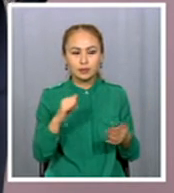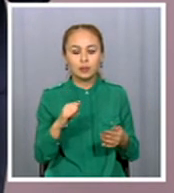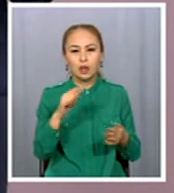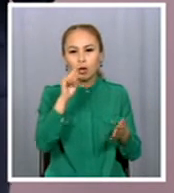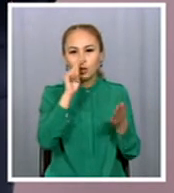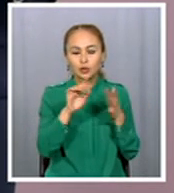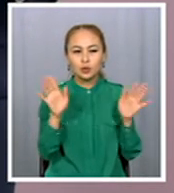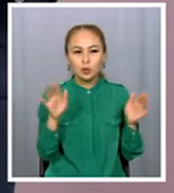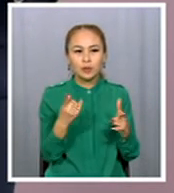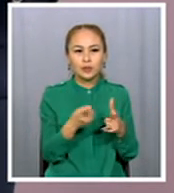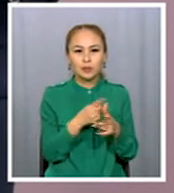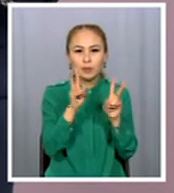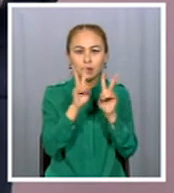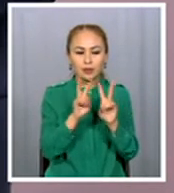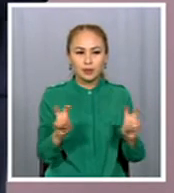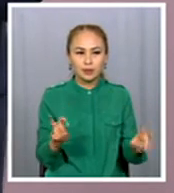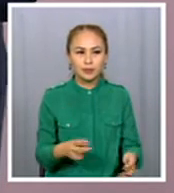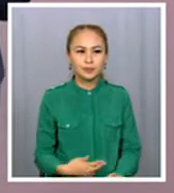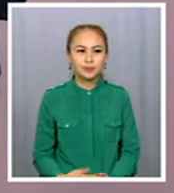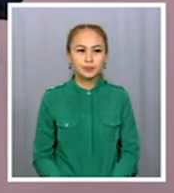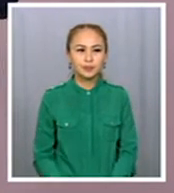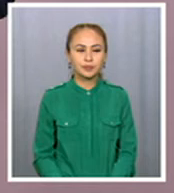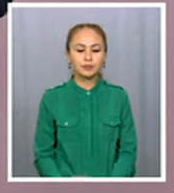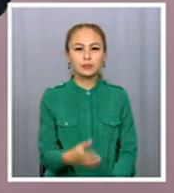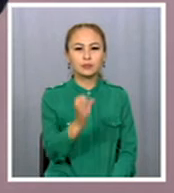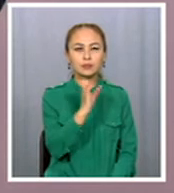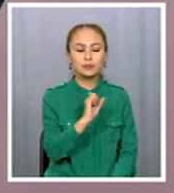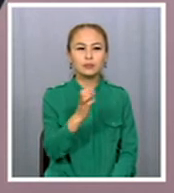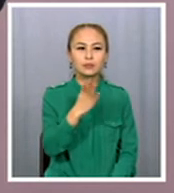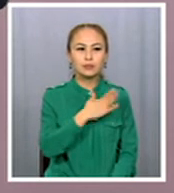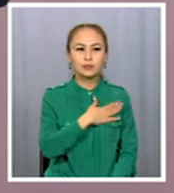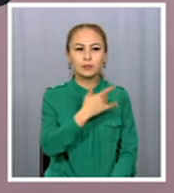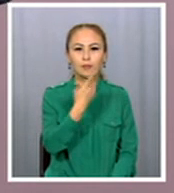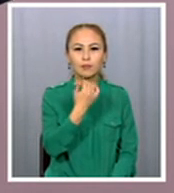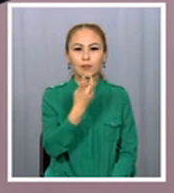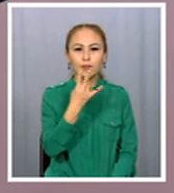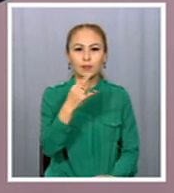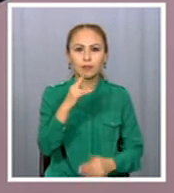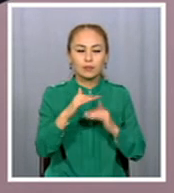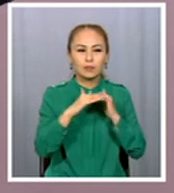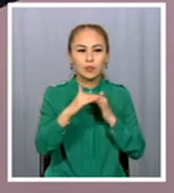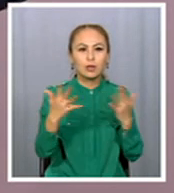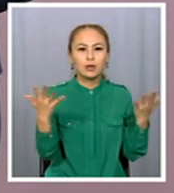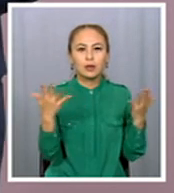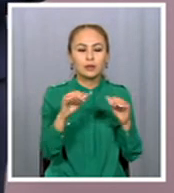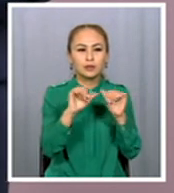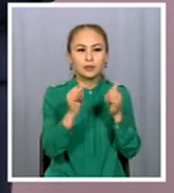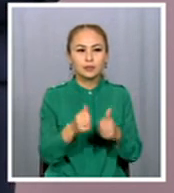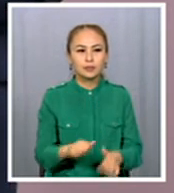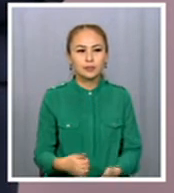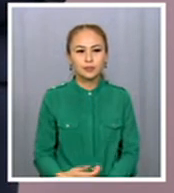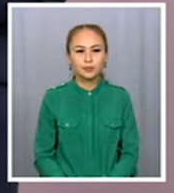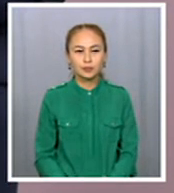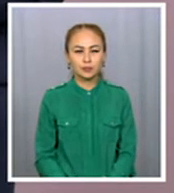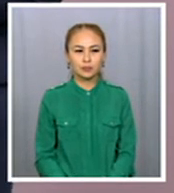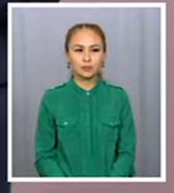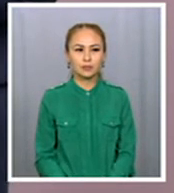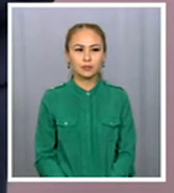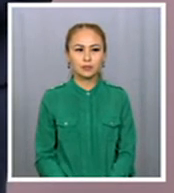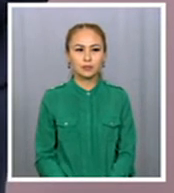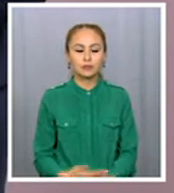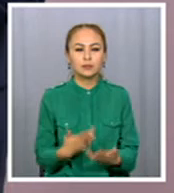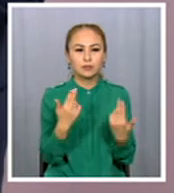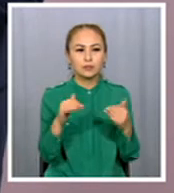деп аталады. Ал біздің галактиканың пішіні қандай деп ойлайсыңдар? Ия,